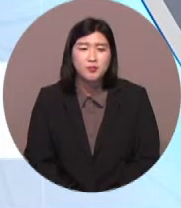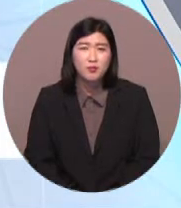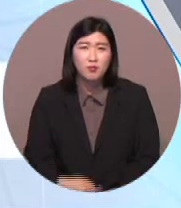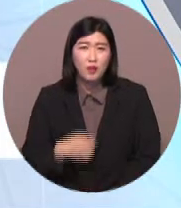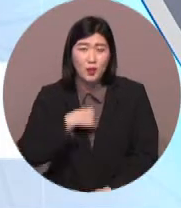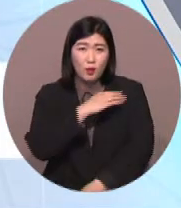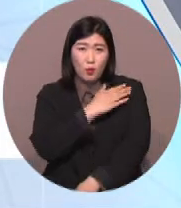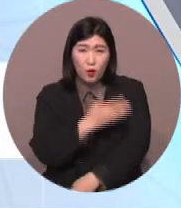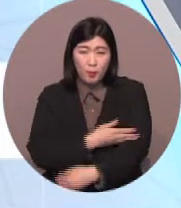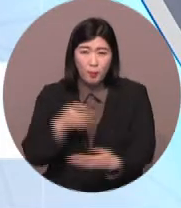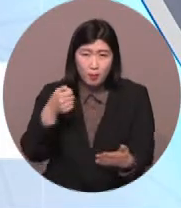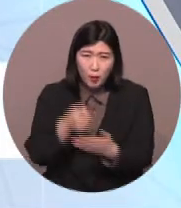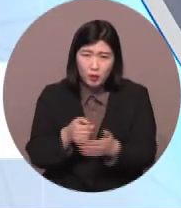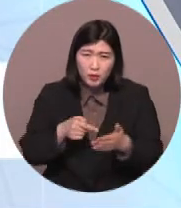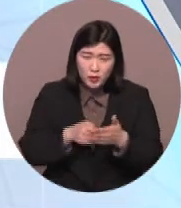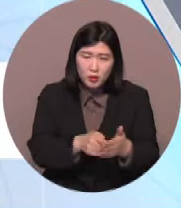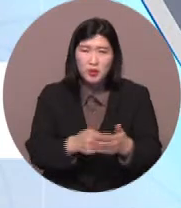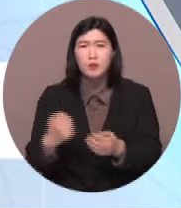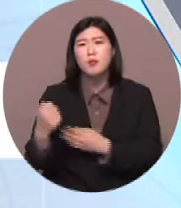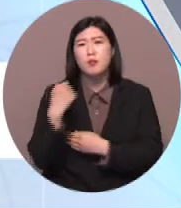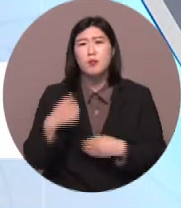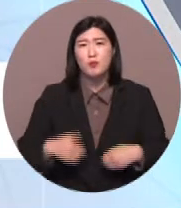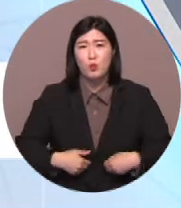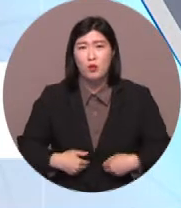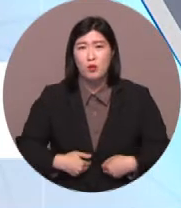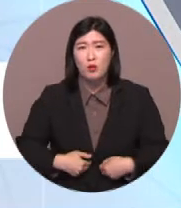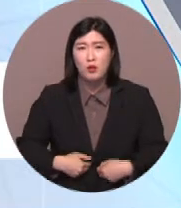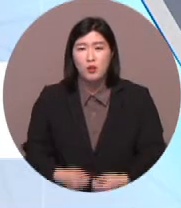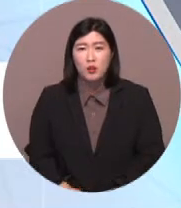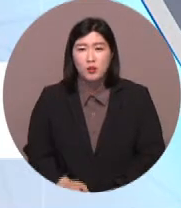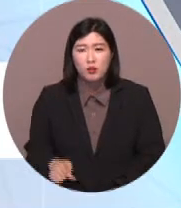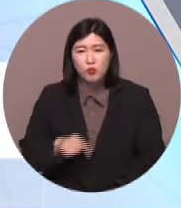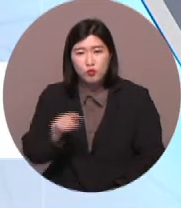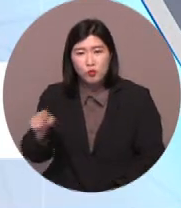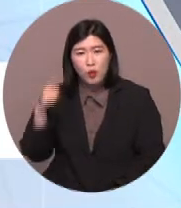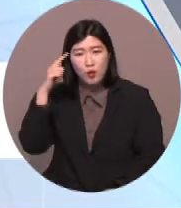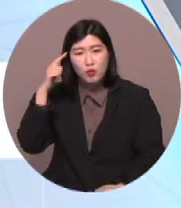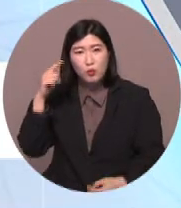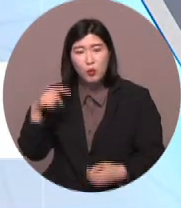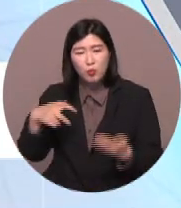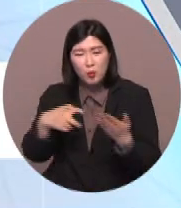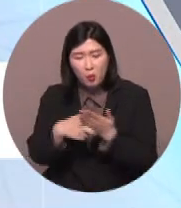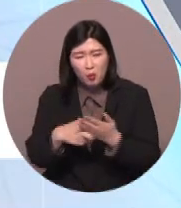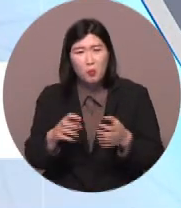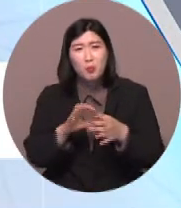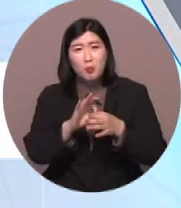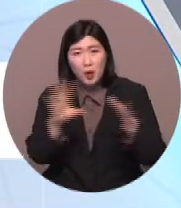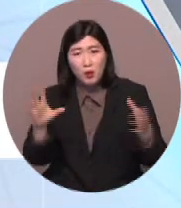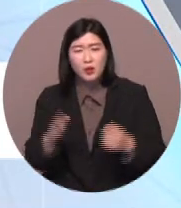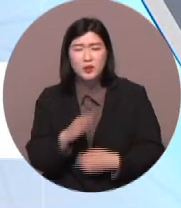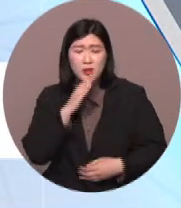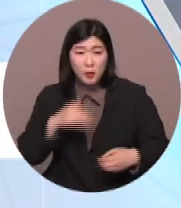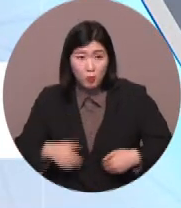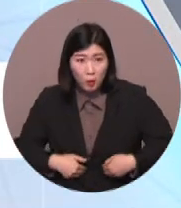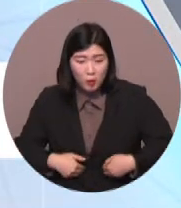결단력이 제일 핵심적인 문제 같습니다. 네. 진짜 필요하다고 느끼고 표가 좀 떨어지더라도